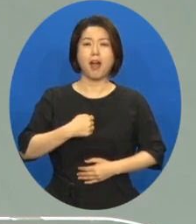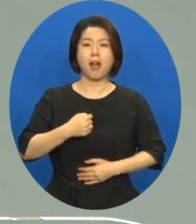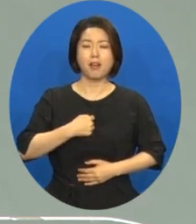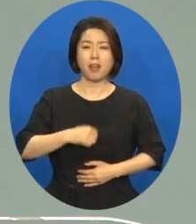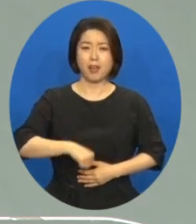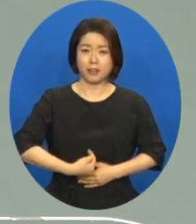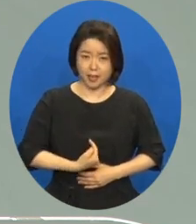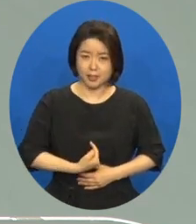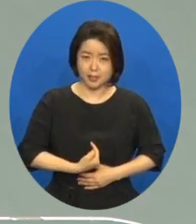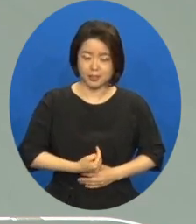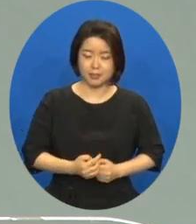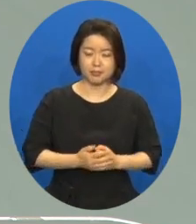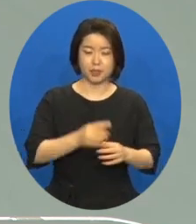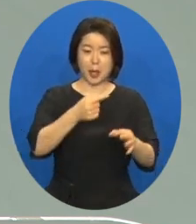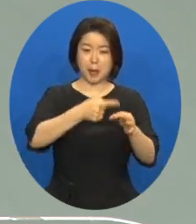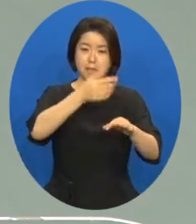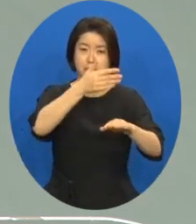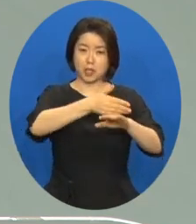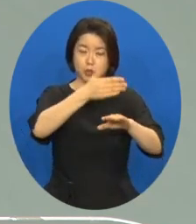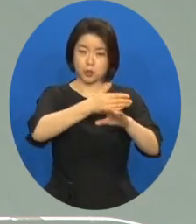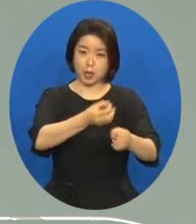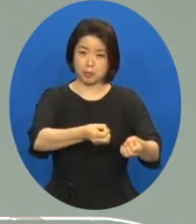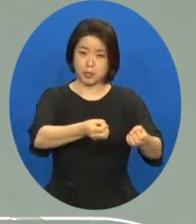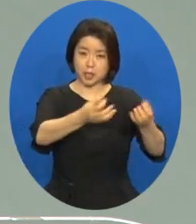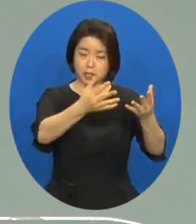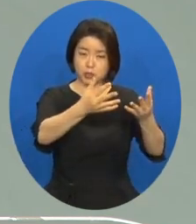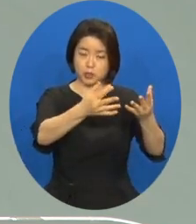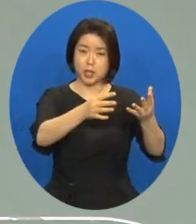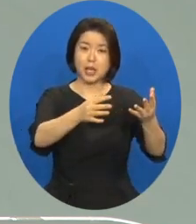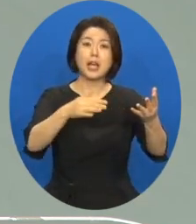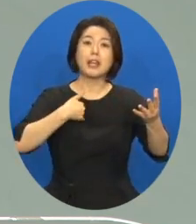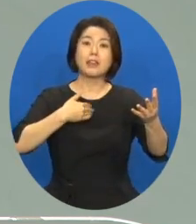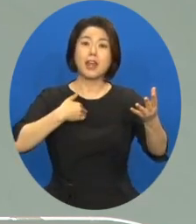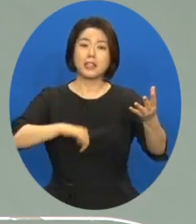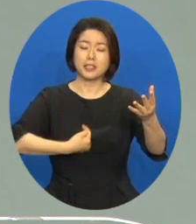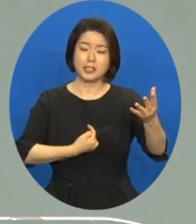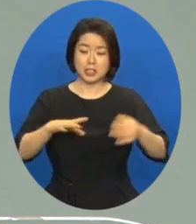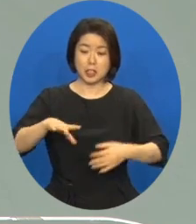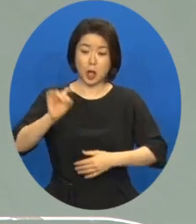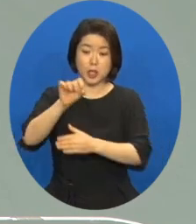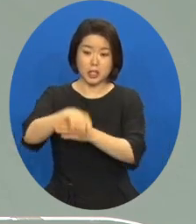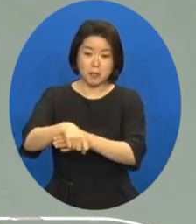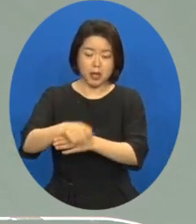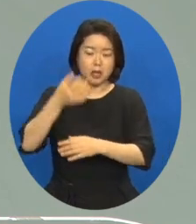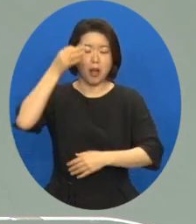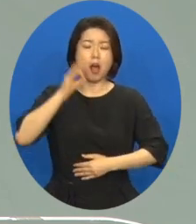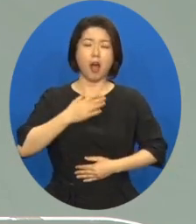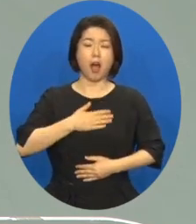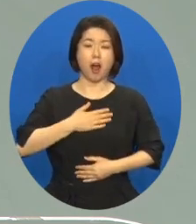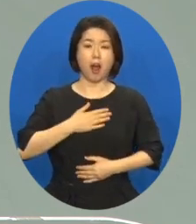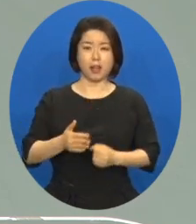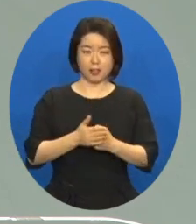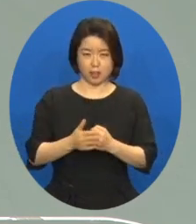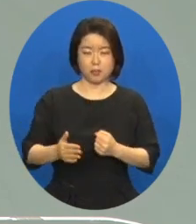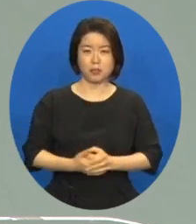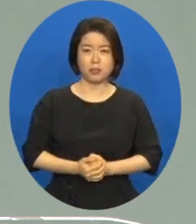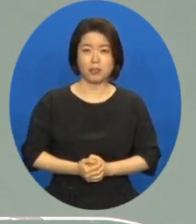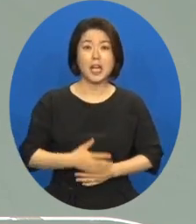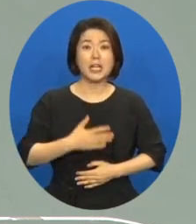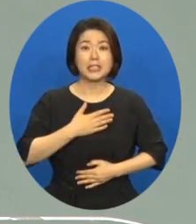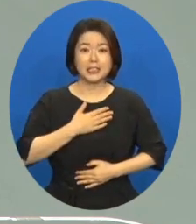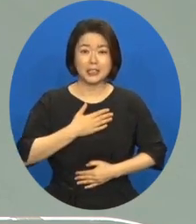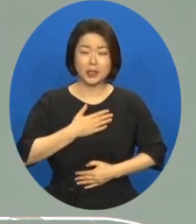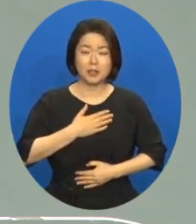자신이 맥주 감사절 첫 열매라는 사실을 깨달았기 때문에 그렇습니다.